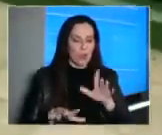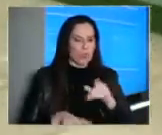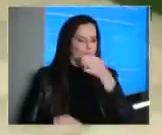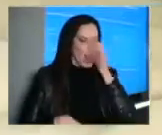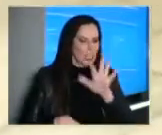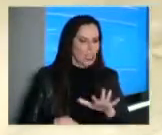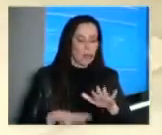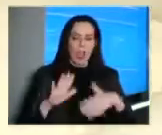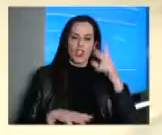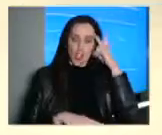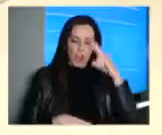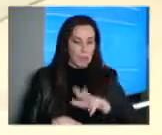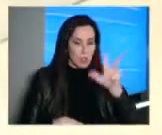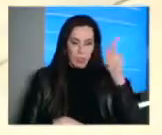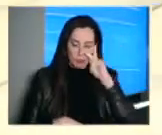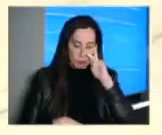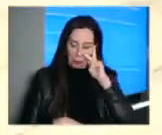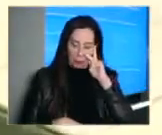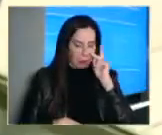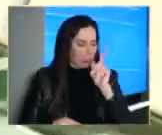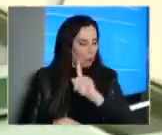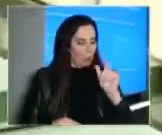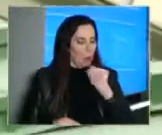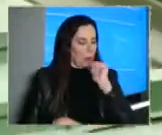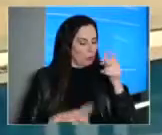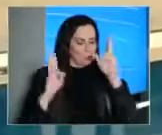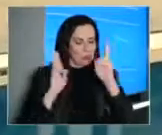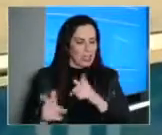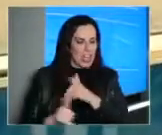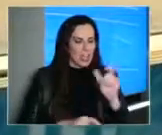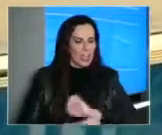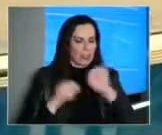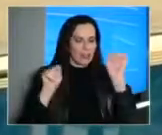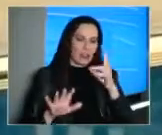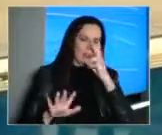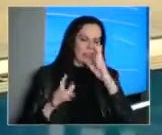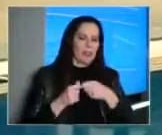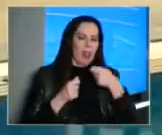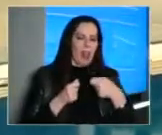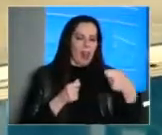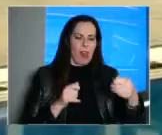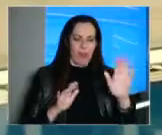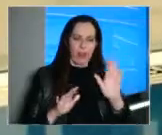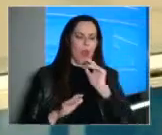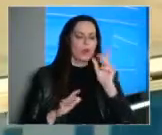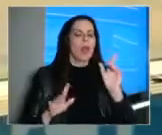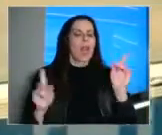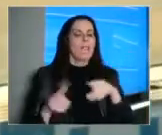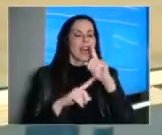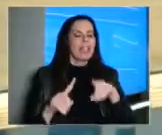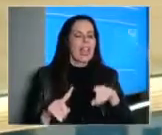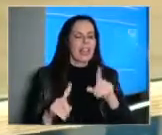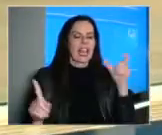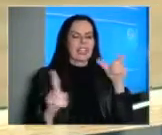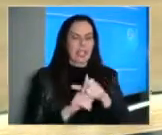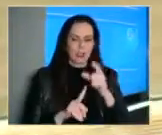לעזוב לאחר שהבין שצפון קוריאה לא מתכוונת להתפרק מהנשק הגרעיני ורק מנסה להשיג את ביטול הסנקציות. הנה כך זה